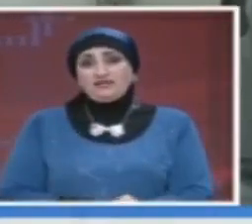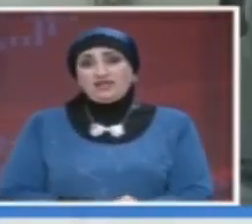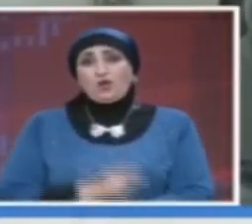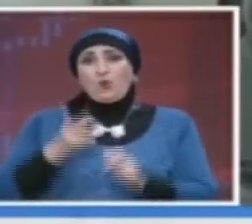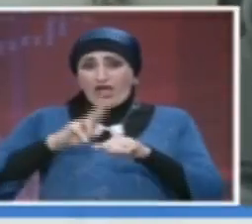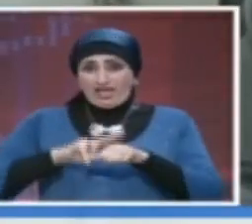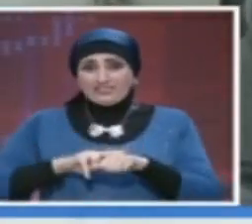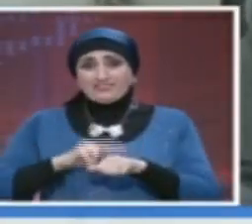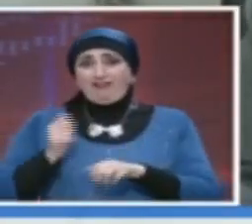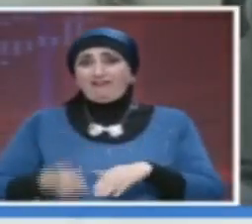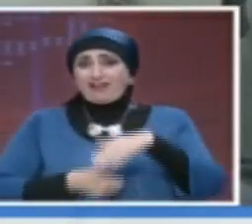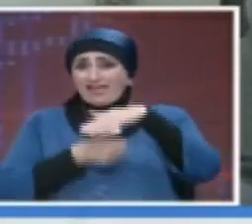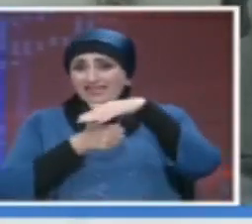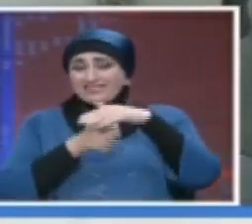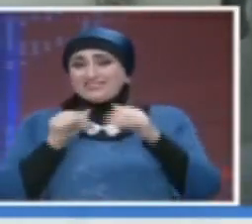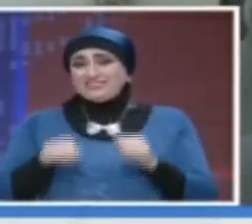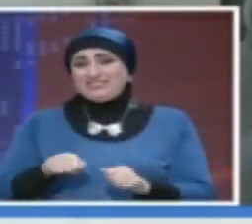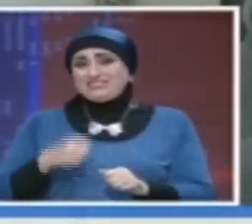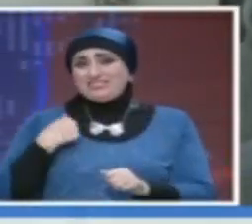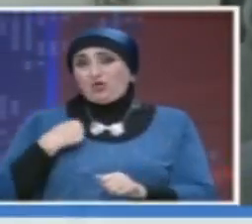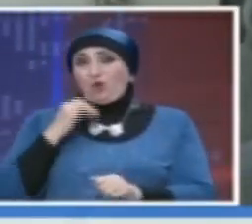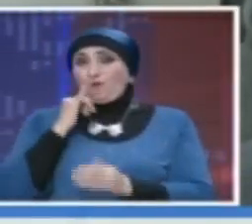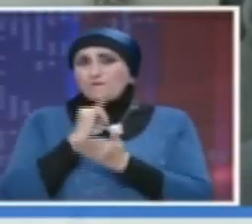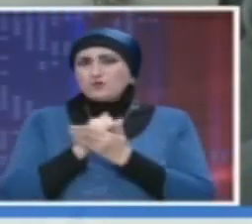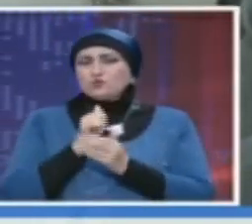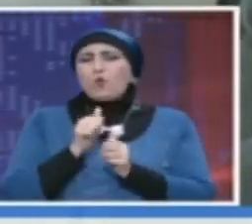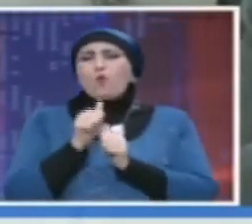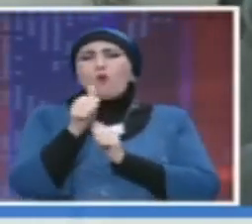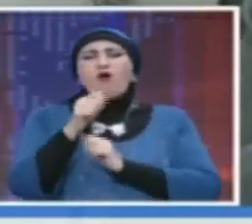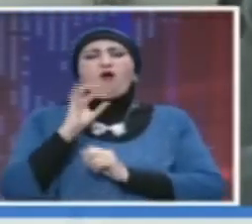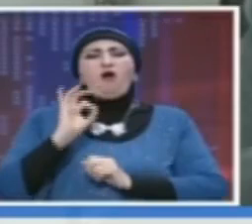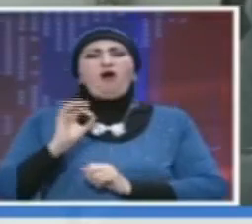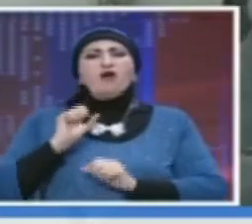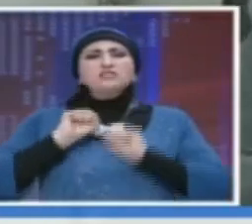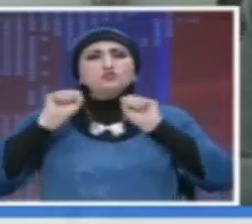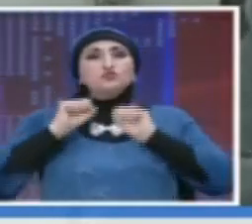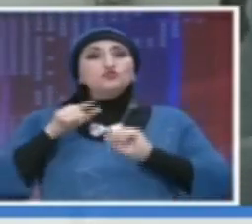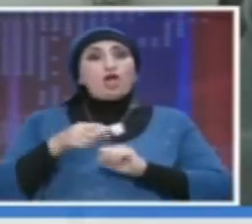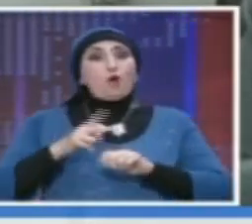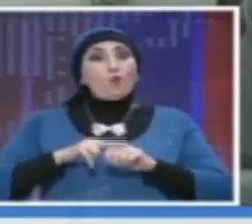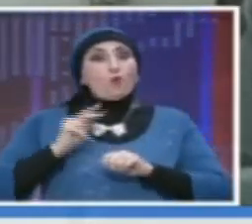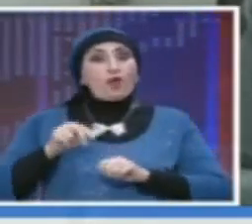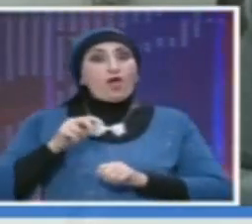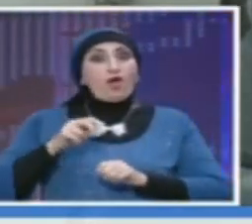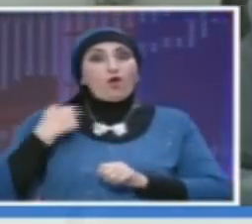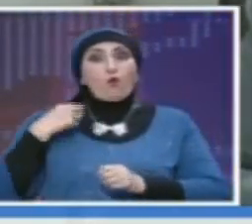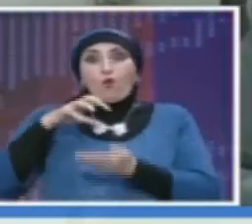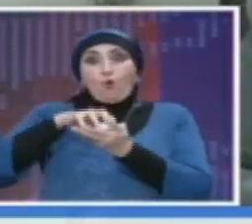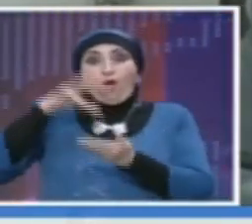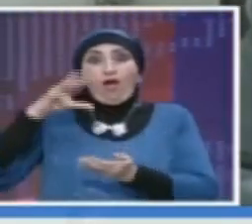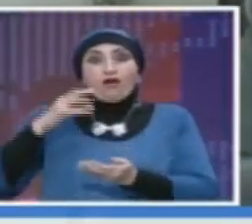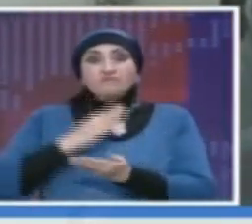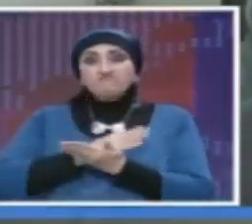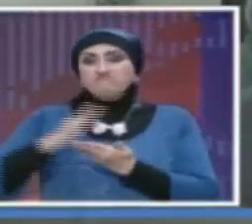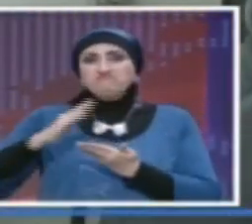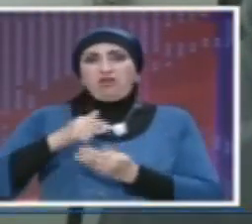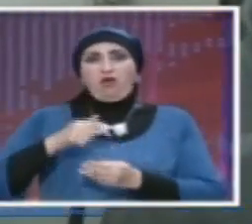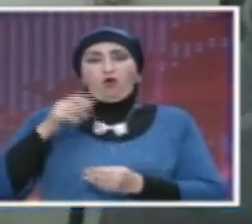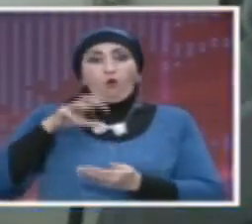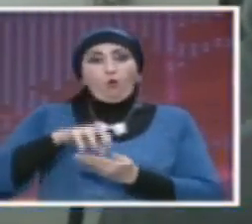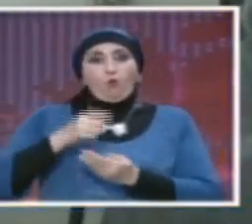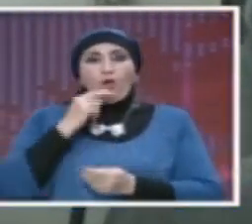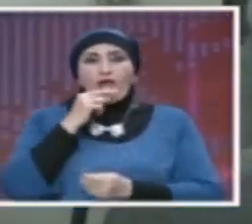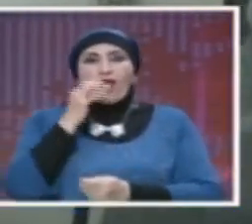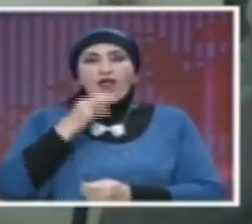وكون رئيس دولة وقائد ثورتها ومحرر أرضها